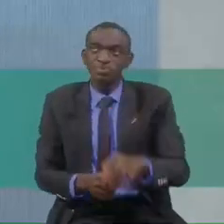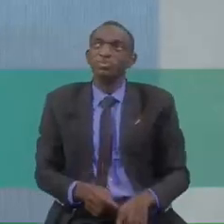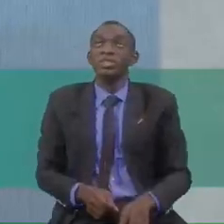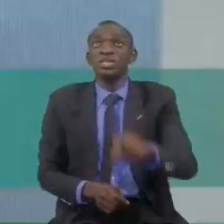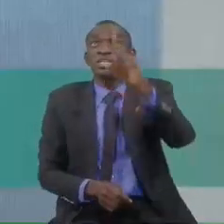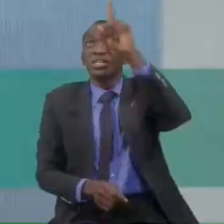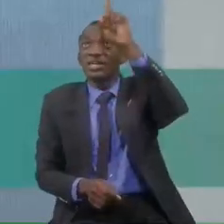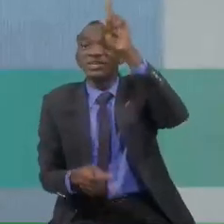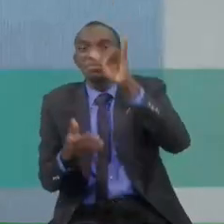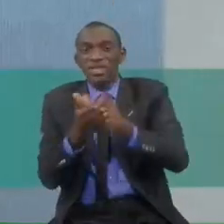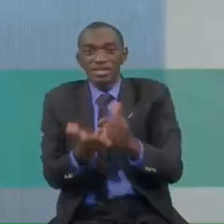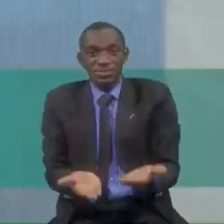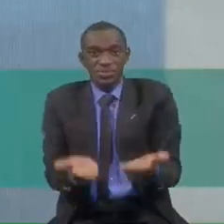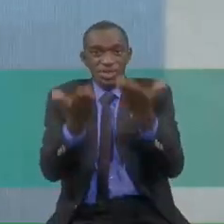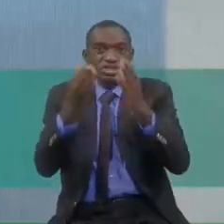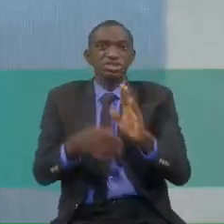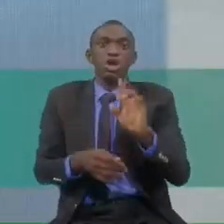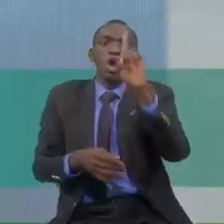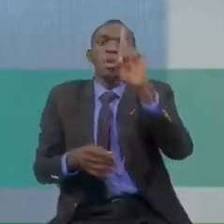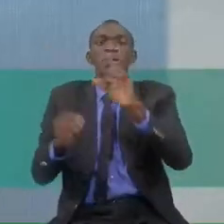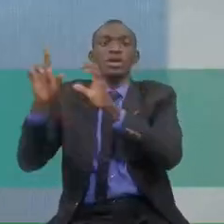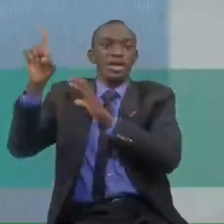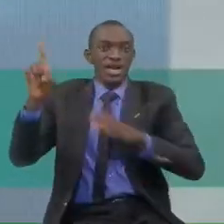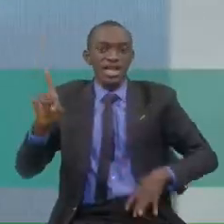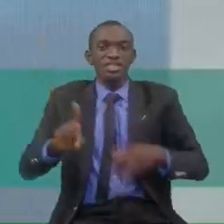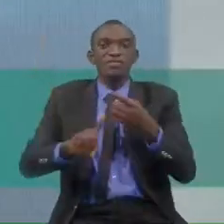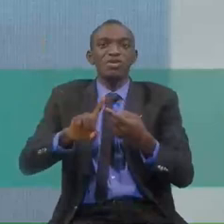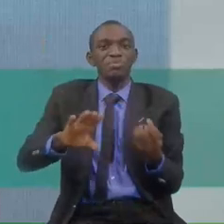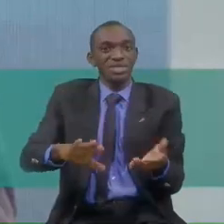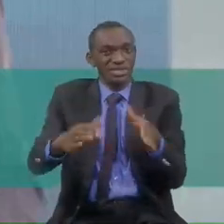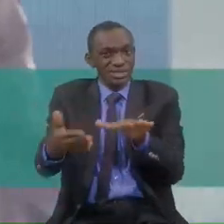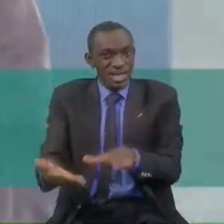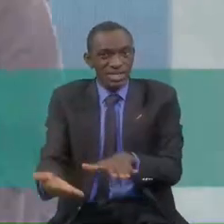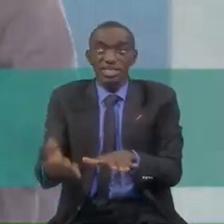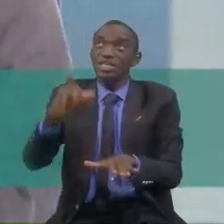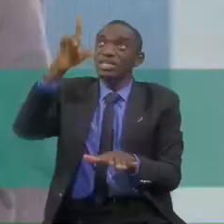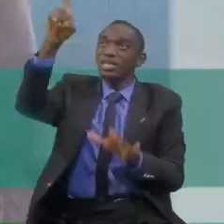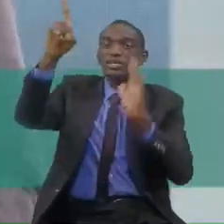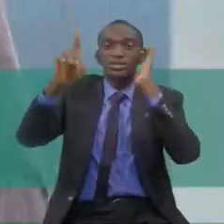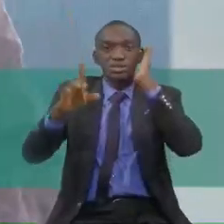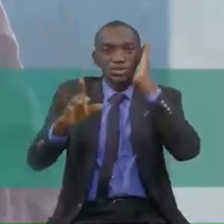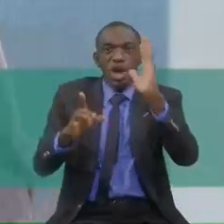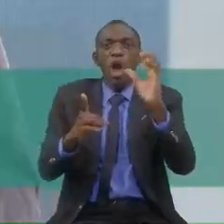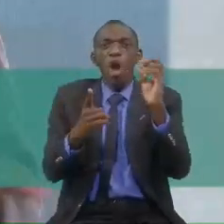a ressuscité Christ d'entre les morts rendra